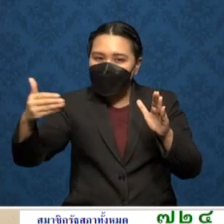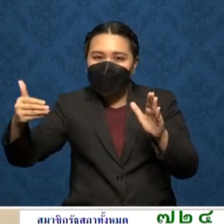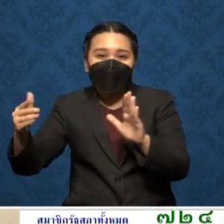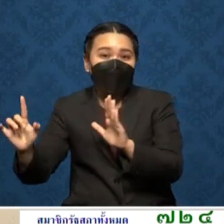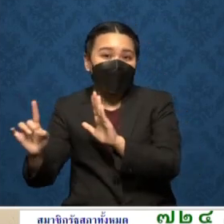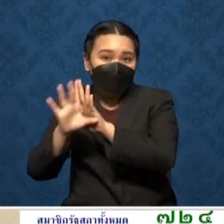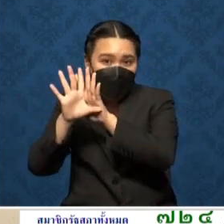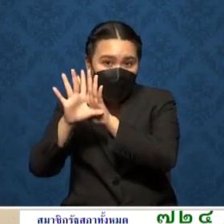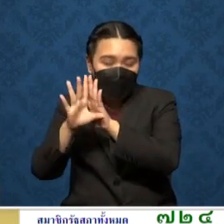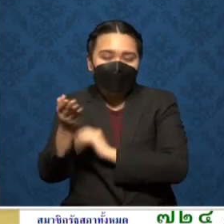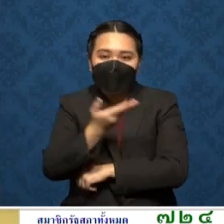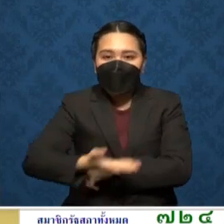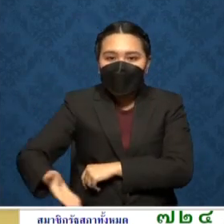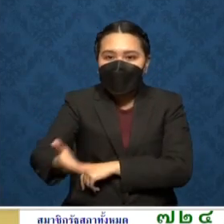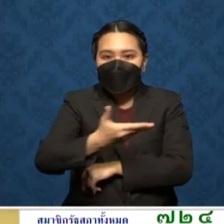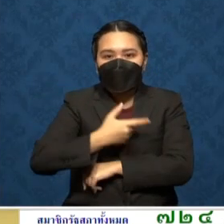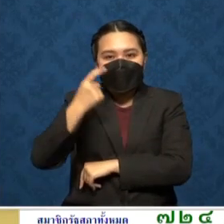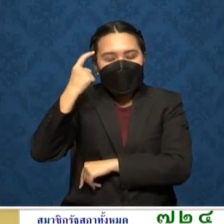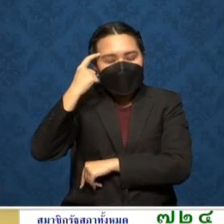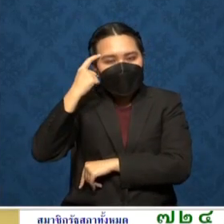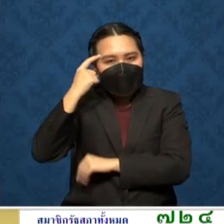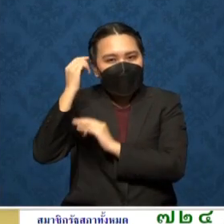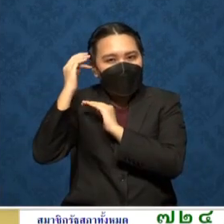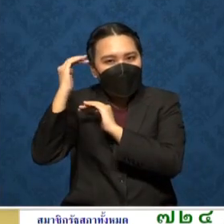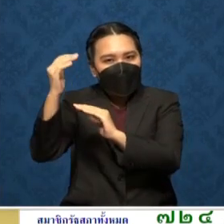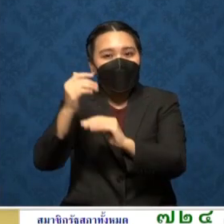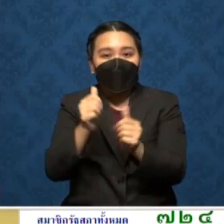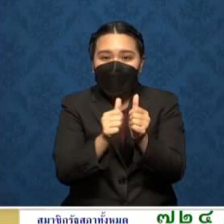ท่านได้แสดงความปรารถนาดี